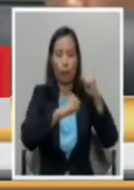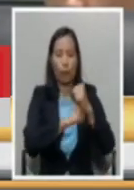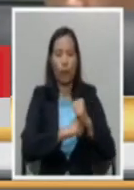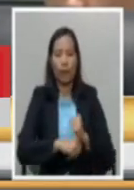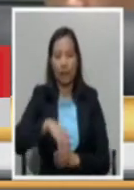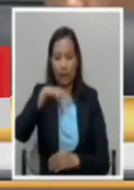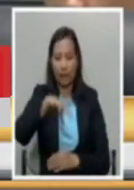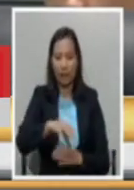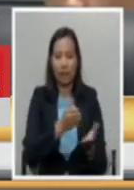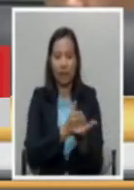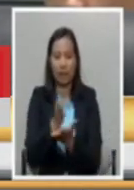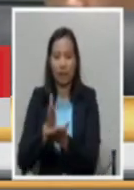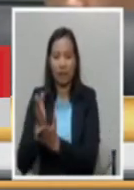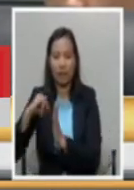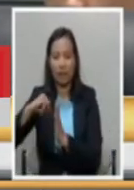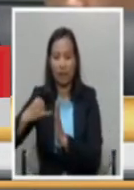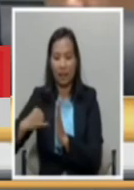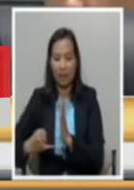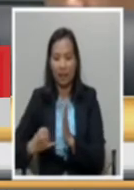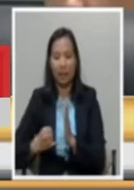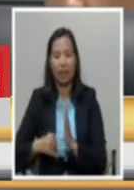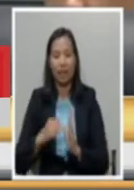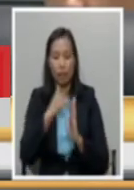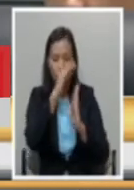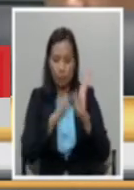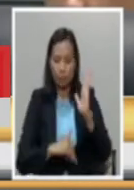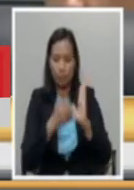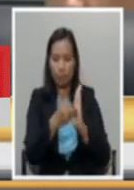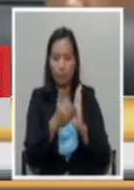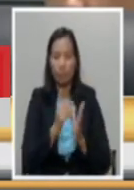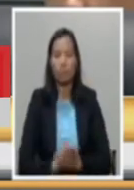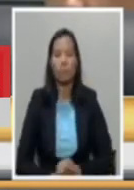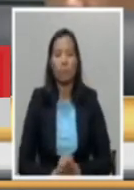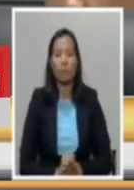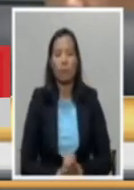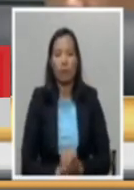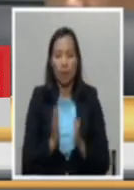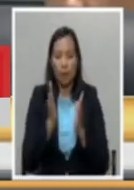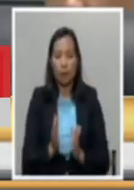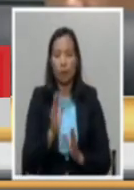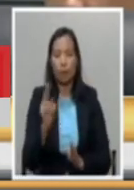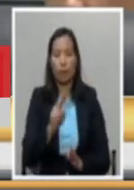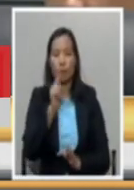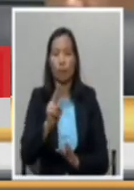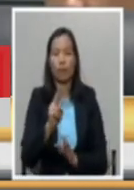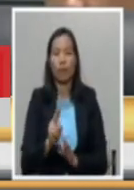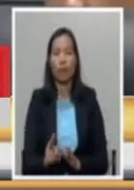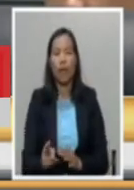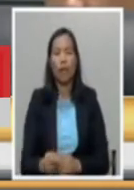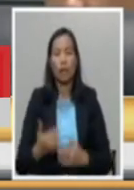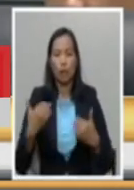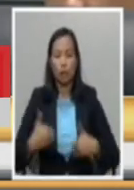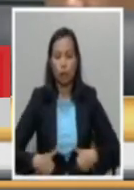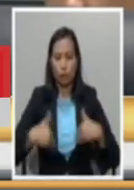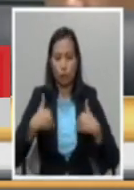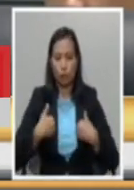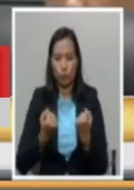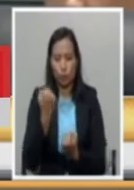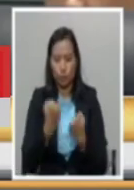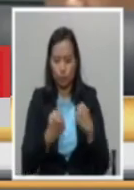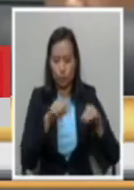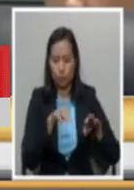ขาอยู่ตามจังหวัดต่างๆอยู่ตามภูมิภาคต่างๆครับวันนี้คนเขาไปใช้ชีวิตบนห้างเขามีที่จอดรถเข